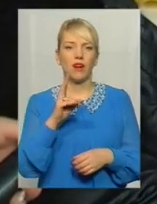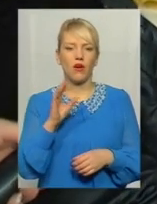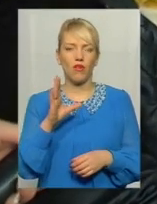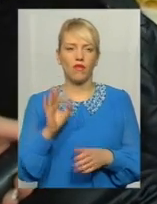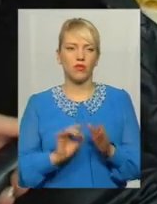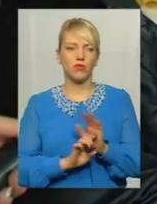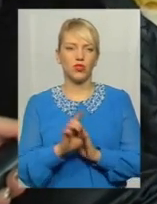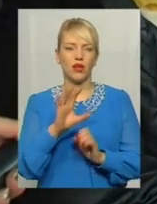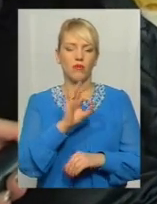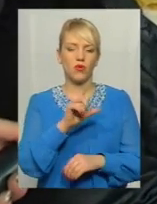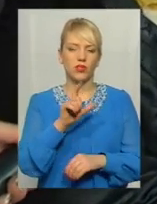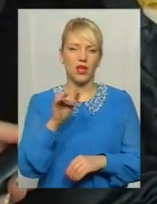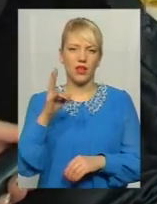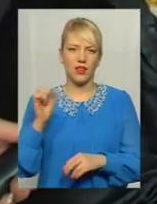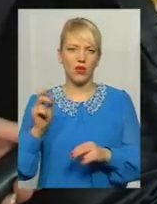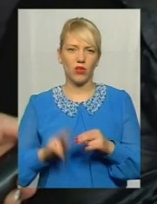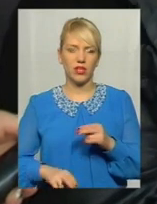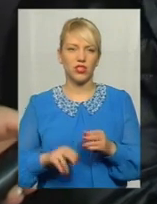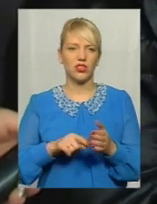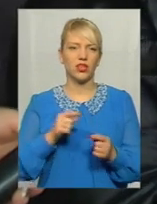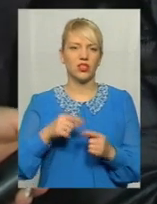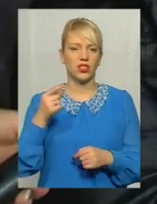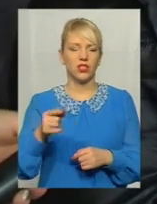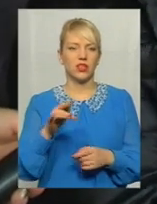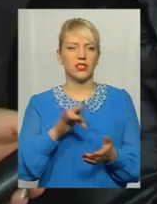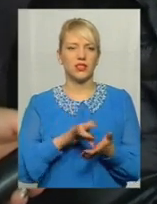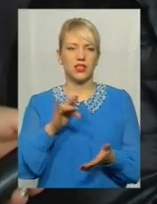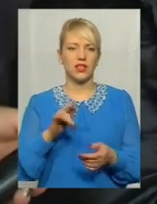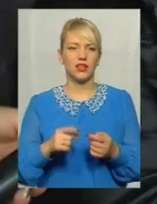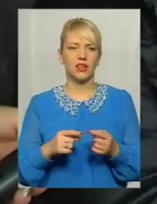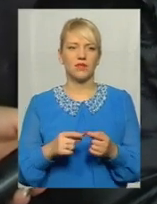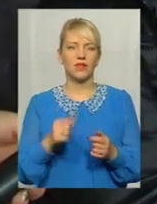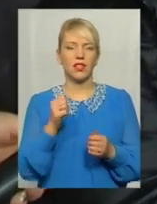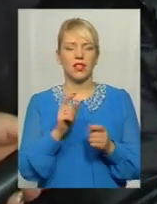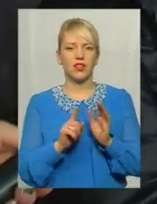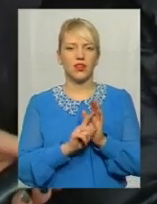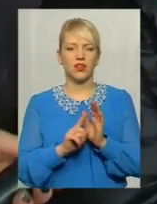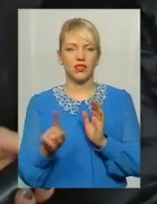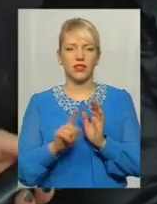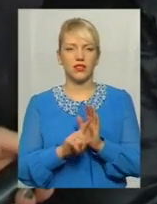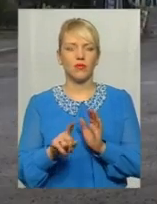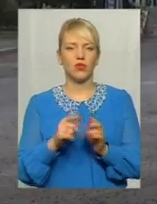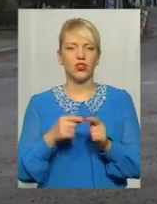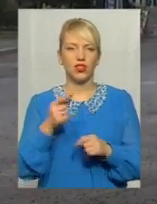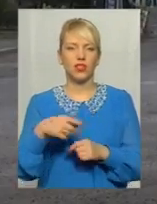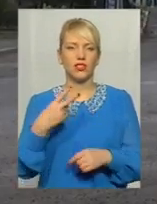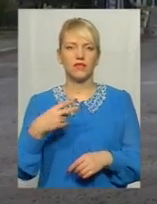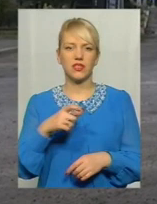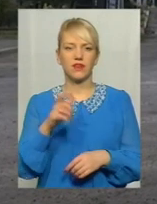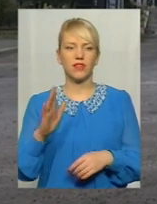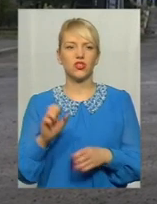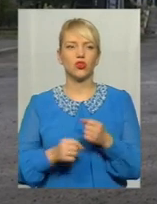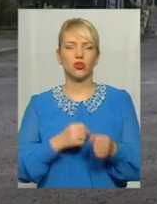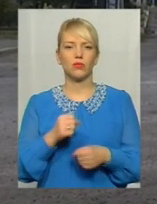починаємо Озерна, звісно, через центр, а часто через 20 хвилин, 6 машин на маршруті. Щоб дістатися